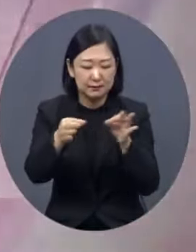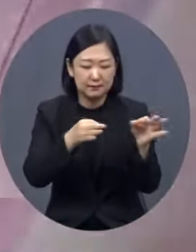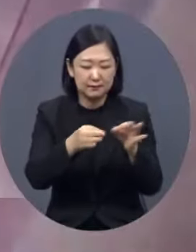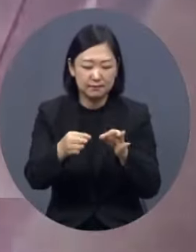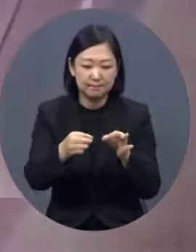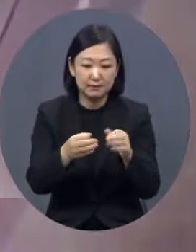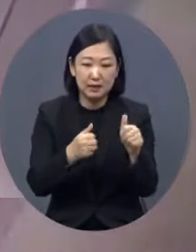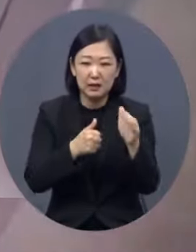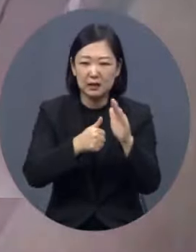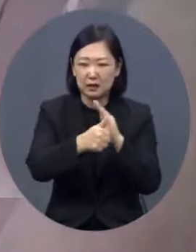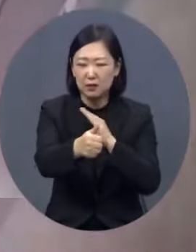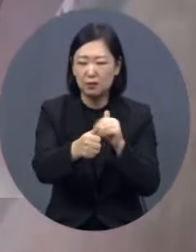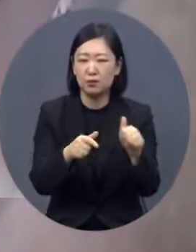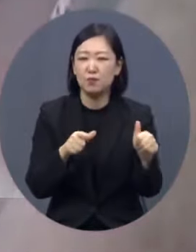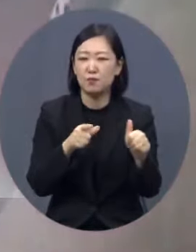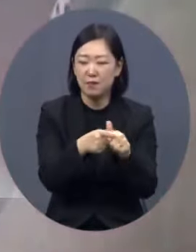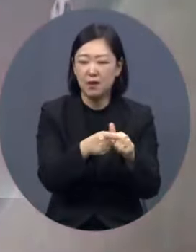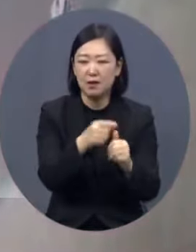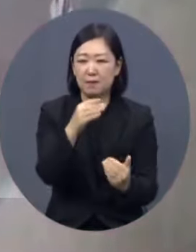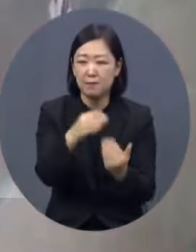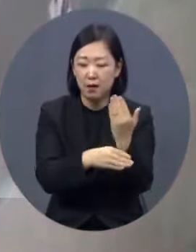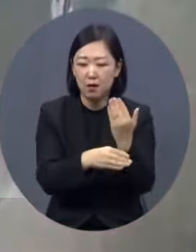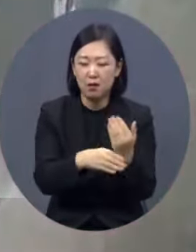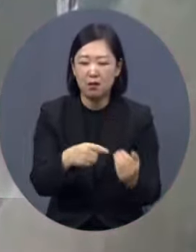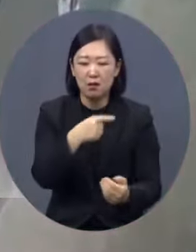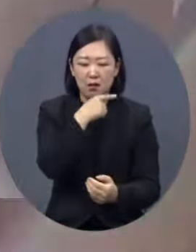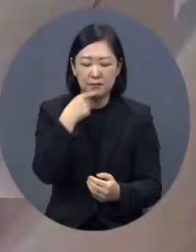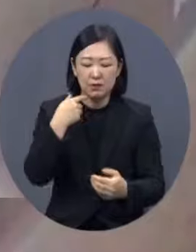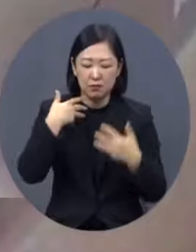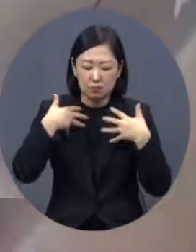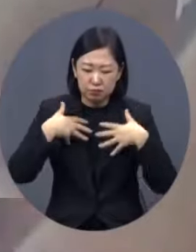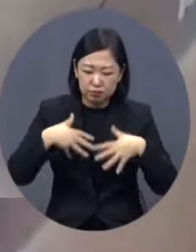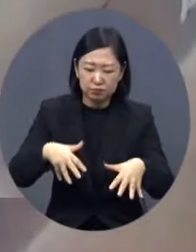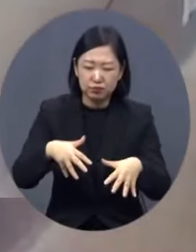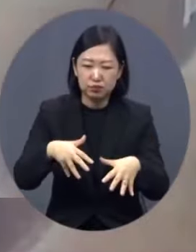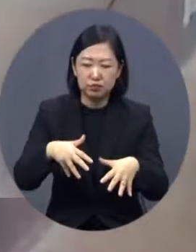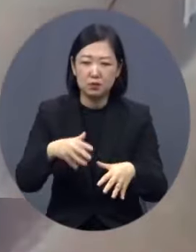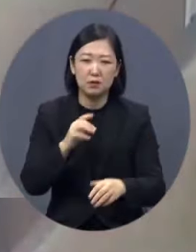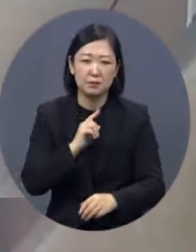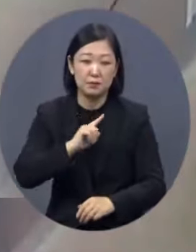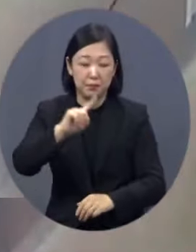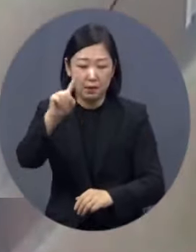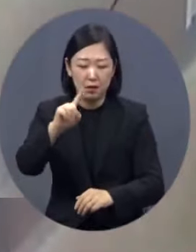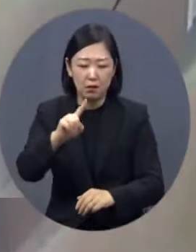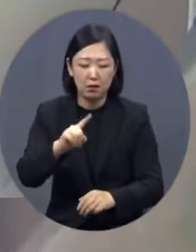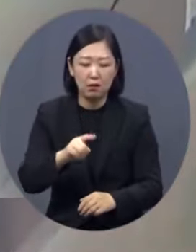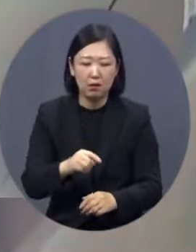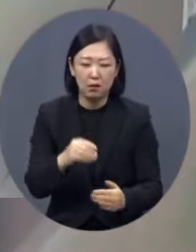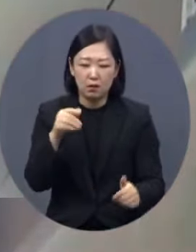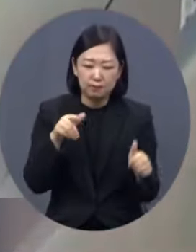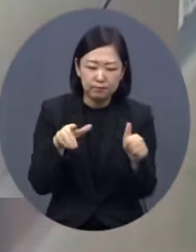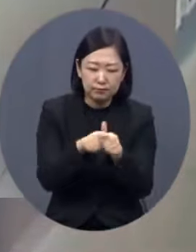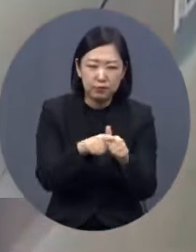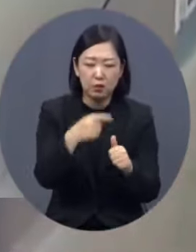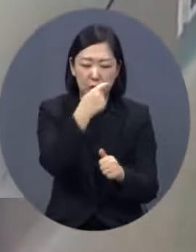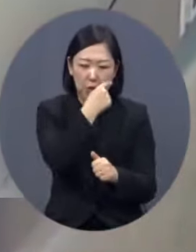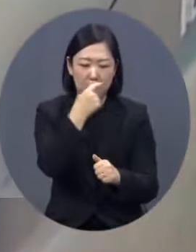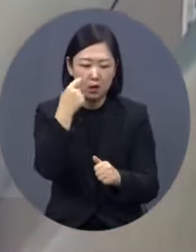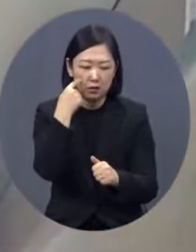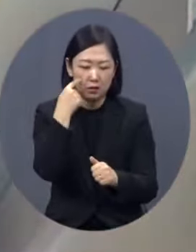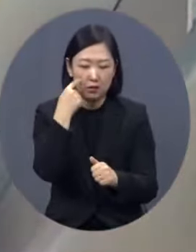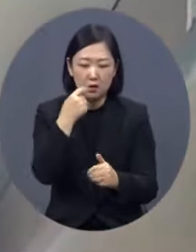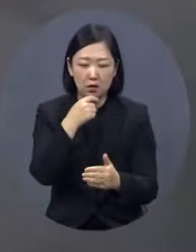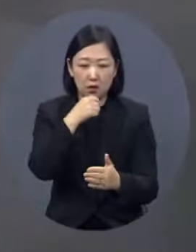사건 동생이 피를 흘리며 쓰러져 있다는 신고를 받고 출동해 살인 사건을 확인하고 범행도구를 특정한